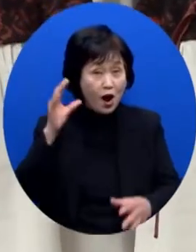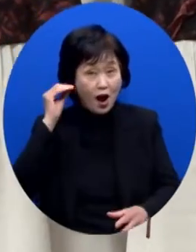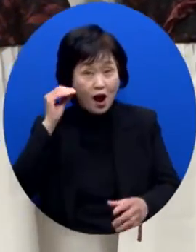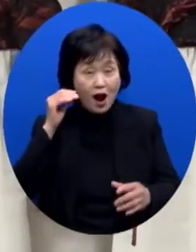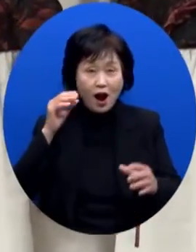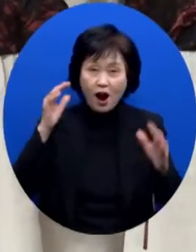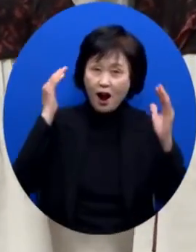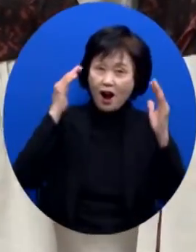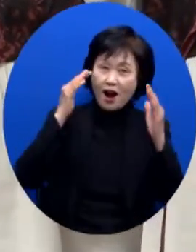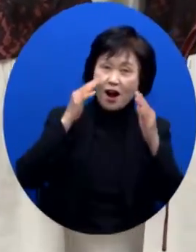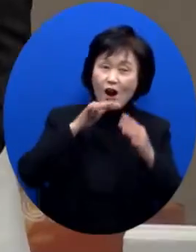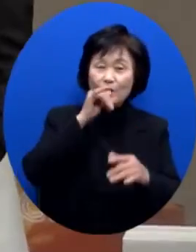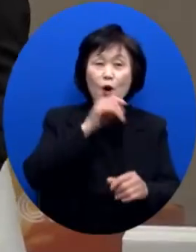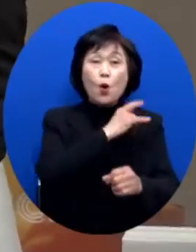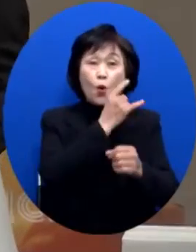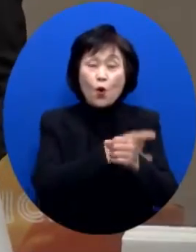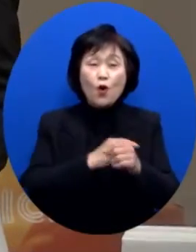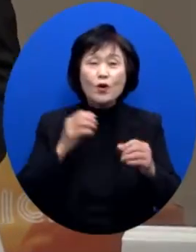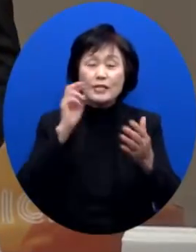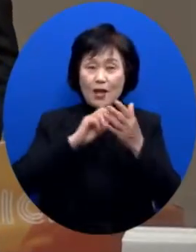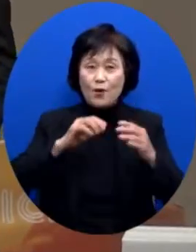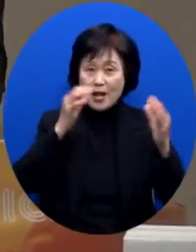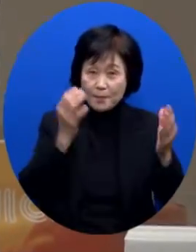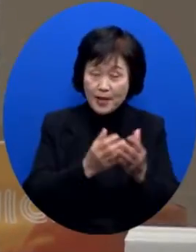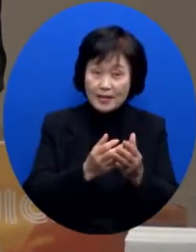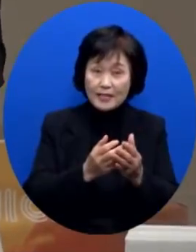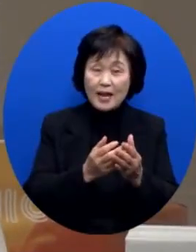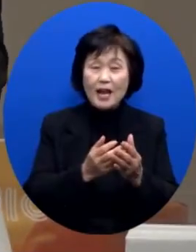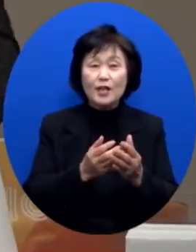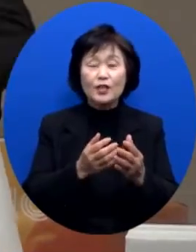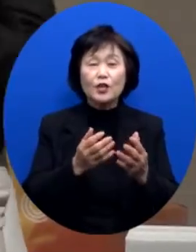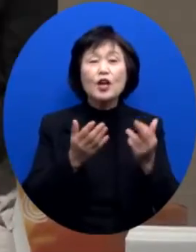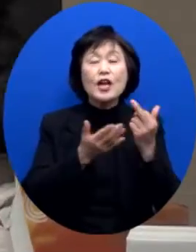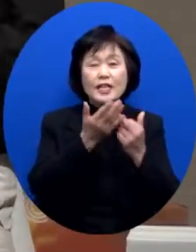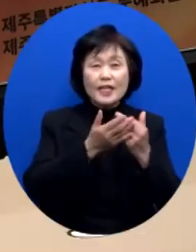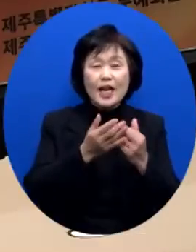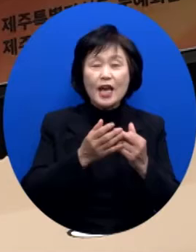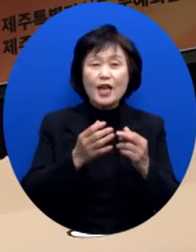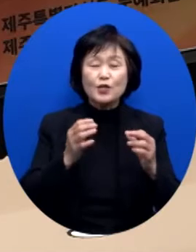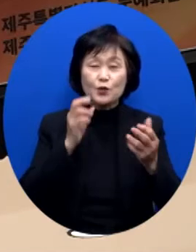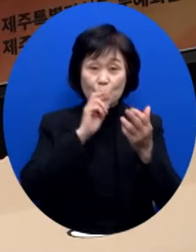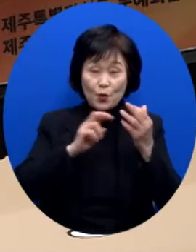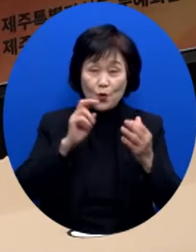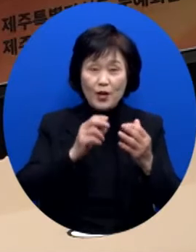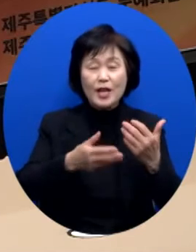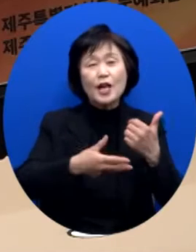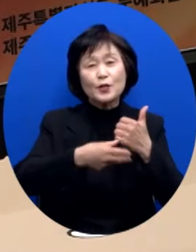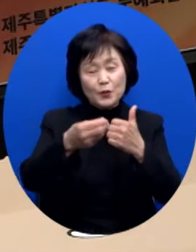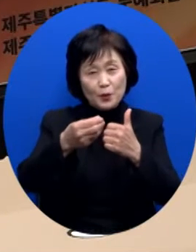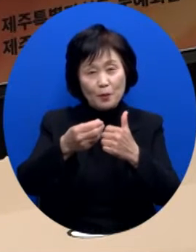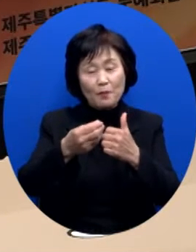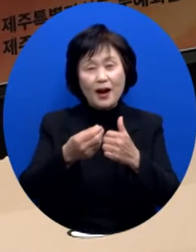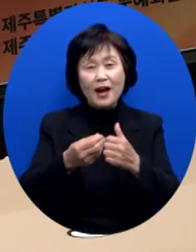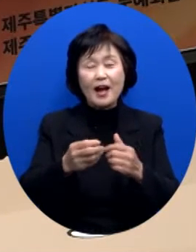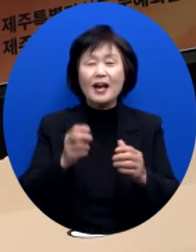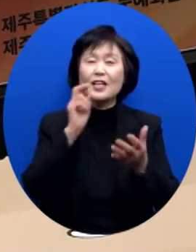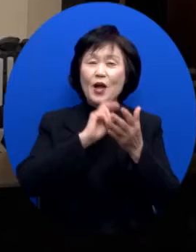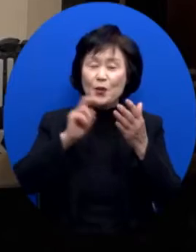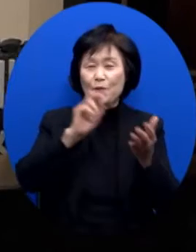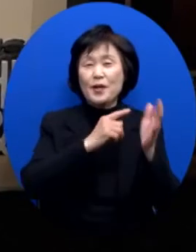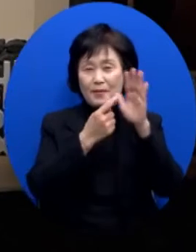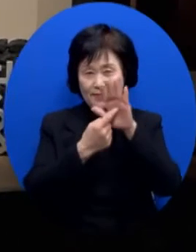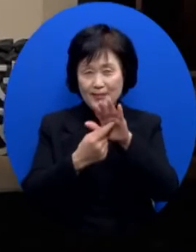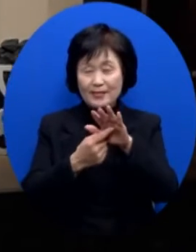숙원사업 창단 으로 제 6회 제주 국제 합창 축제 에 초청을 받아 제주도 문예회관 에 무대에 올랐습니다